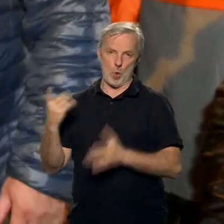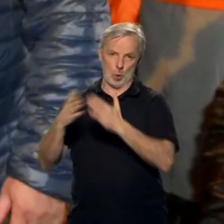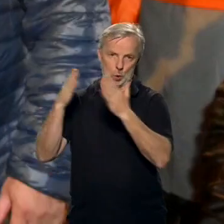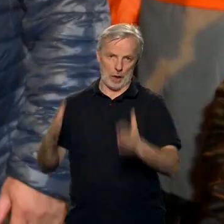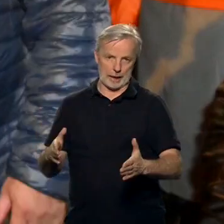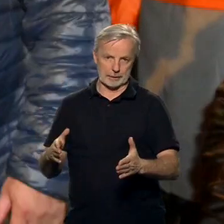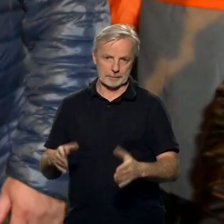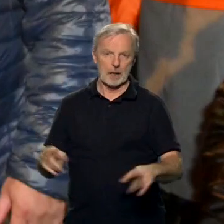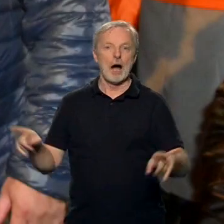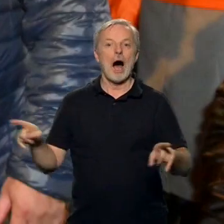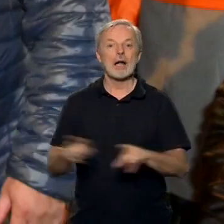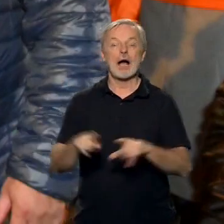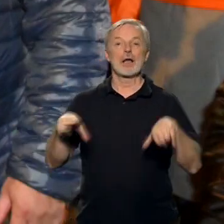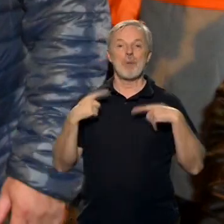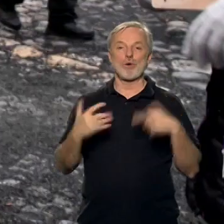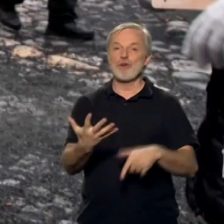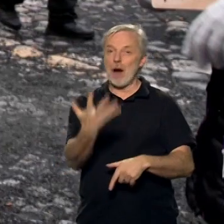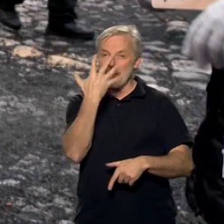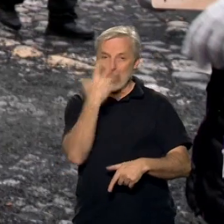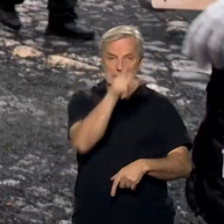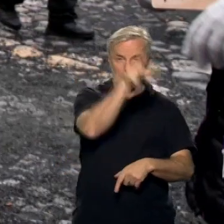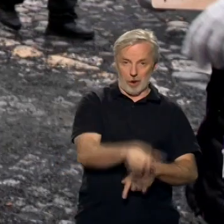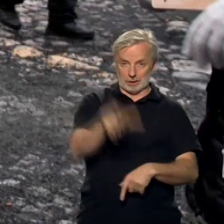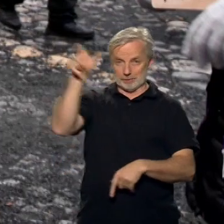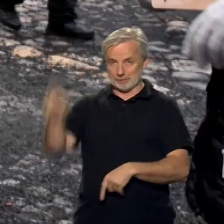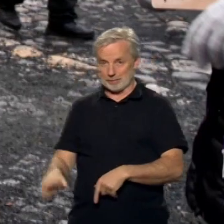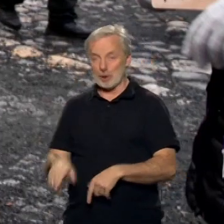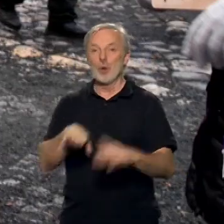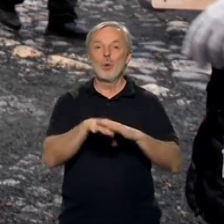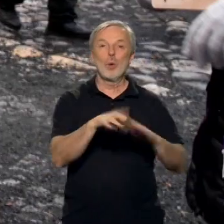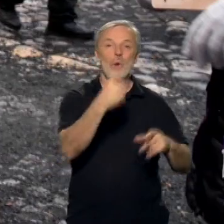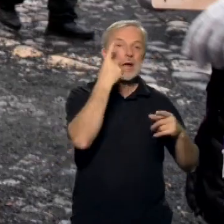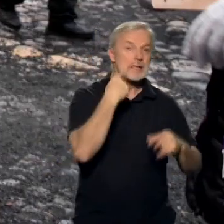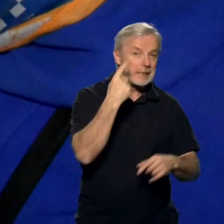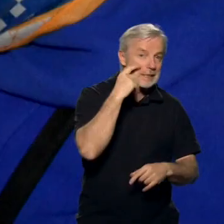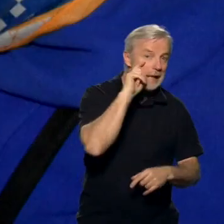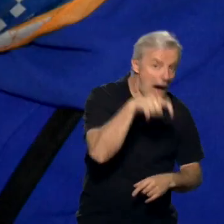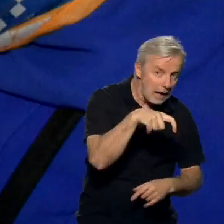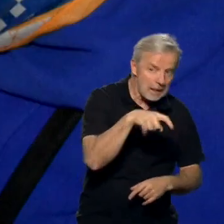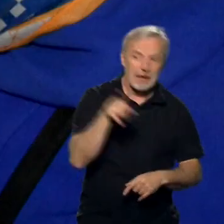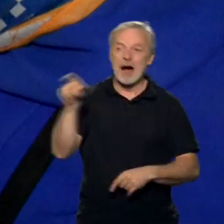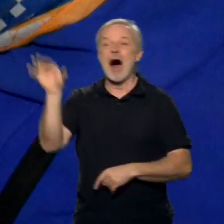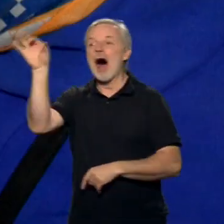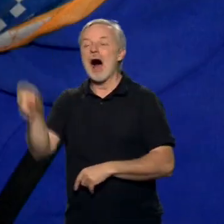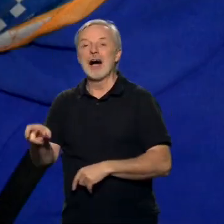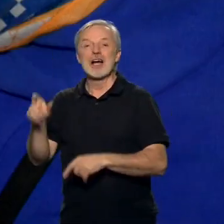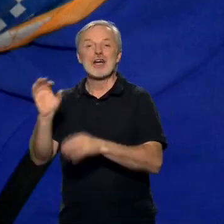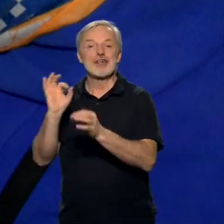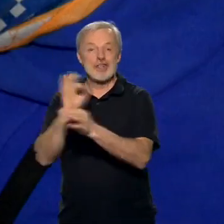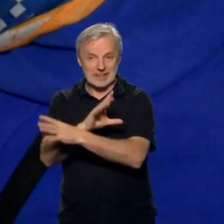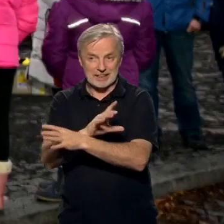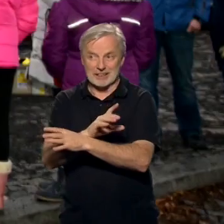máme naše maskoty, Slzičku a Štěstíčko, kteří vlastně chodí většinou s těmi